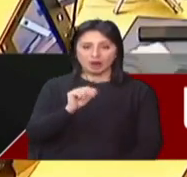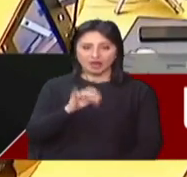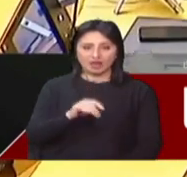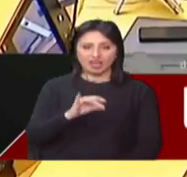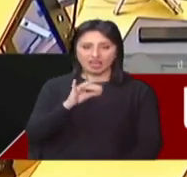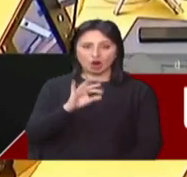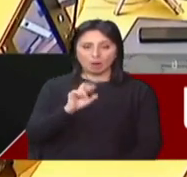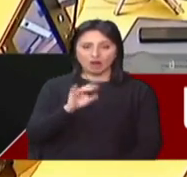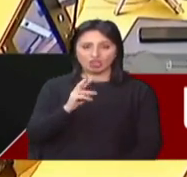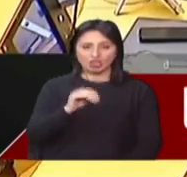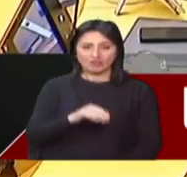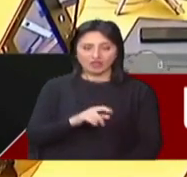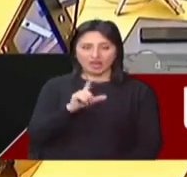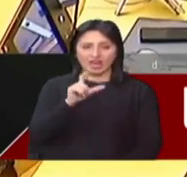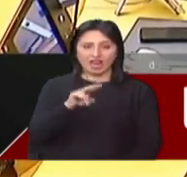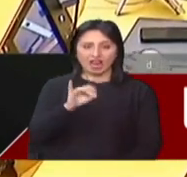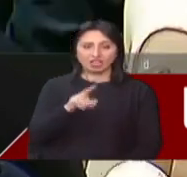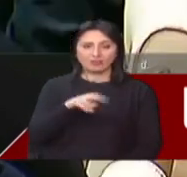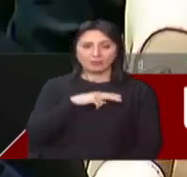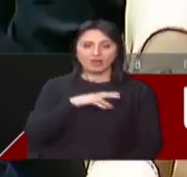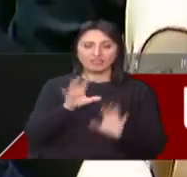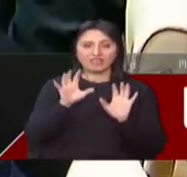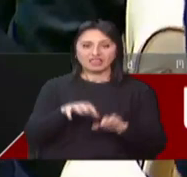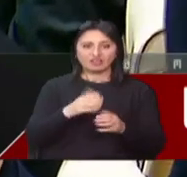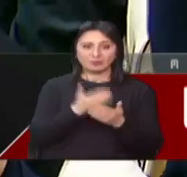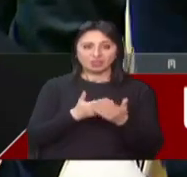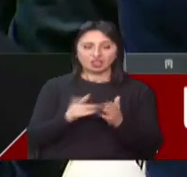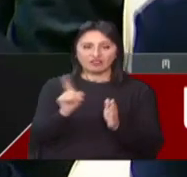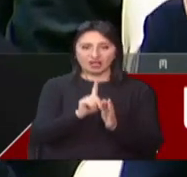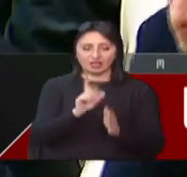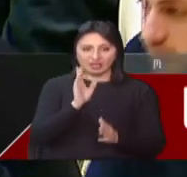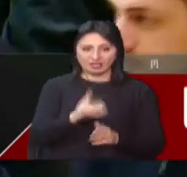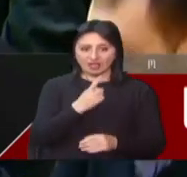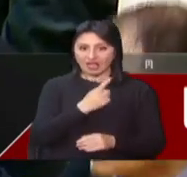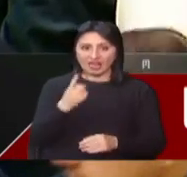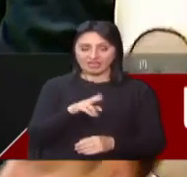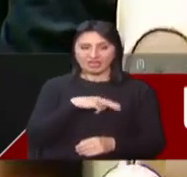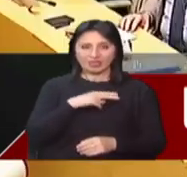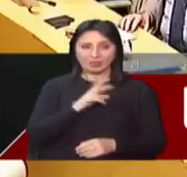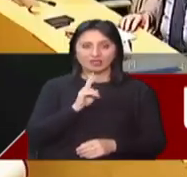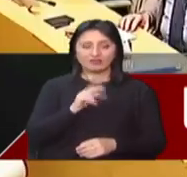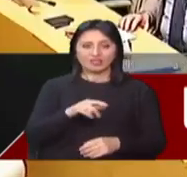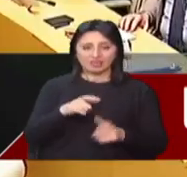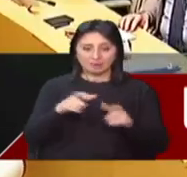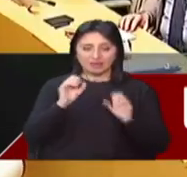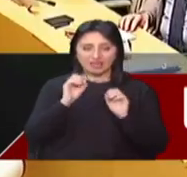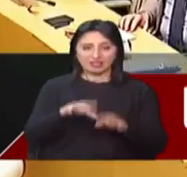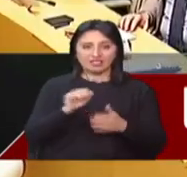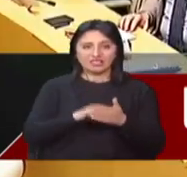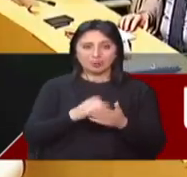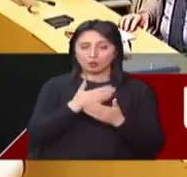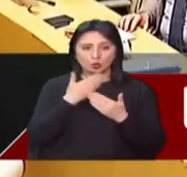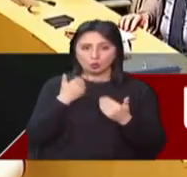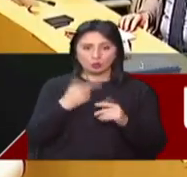და ნინო იობაშვილი. გიორგი ხელაშვილი კი პარლამენტის თავმჯდომარის მრჩეველი იქნება. ერთადერთი დეპუტატი, რომლის მანდატის დატოვების საფუძველი